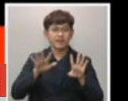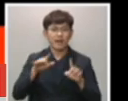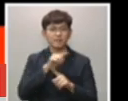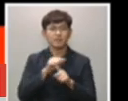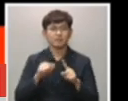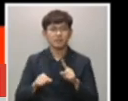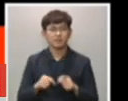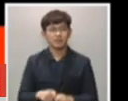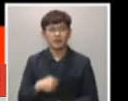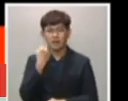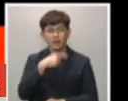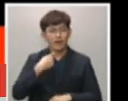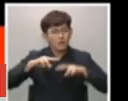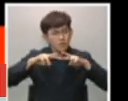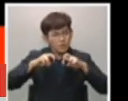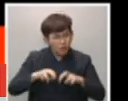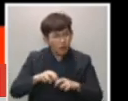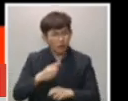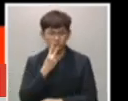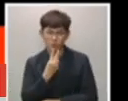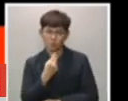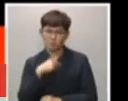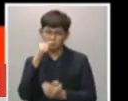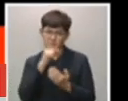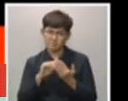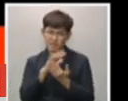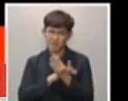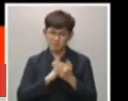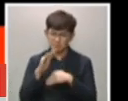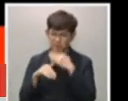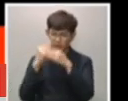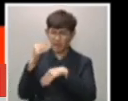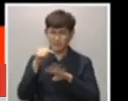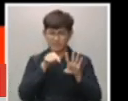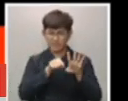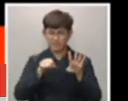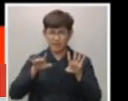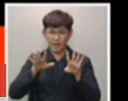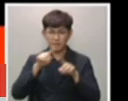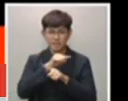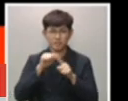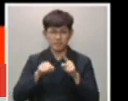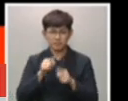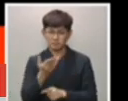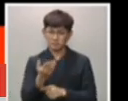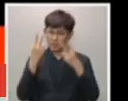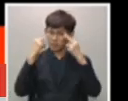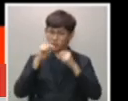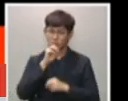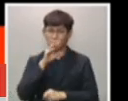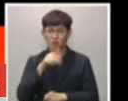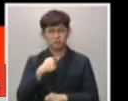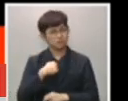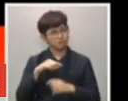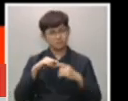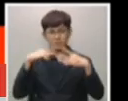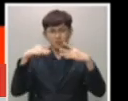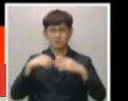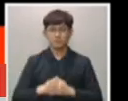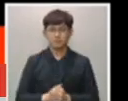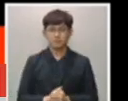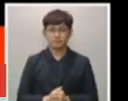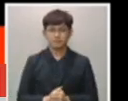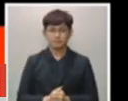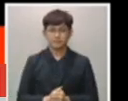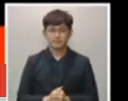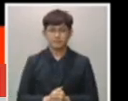4-5% ไม่มีนักวิเคราะห์คนไหนเลยครับที่จะไปมองว่าประเทศไทยปีนี้จะสามารถเติบโตได้ถึง 4-5% อย่างที่ท่านพูดเฟ